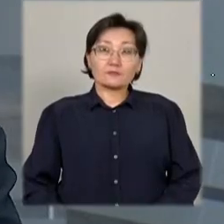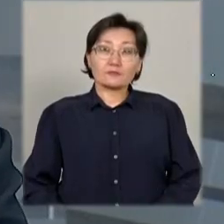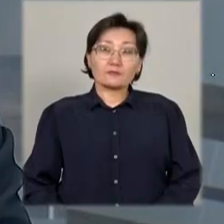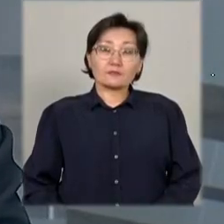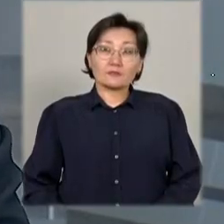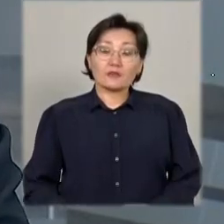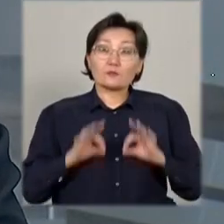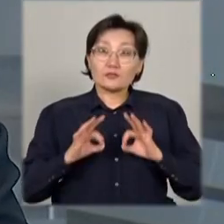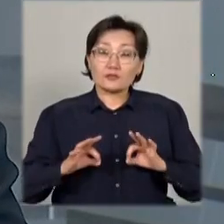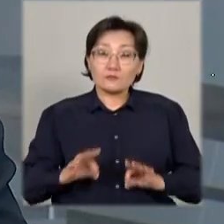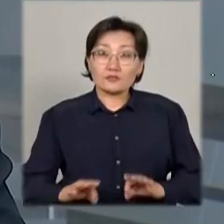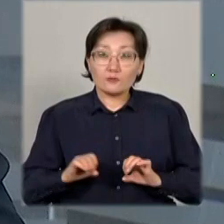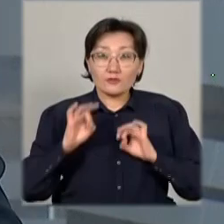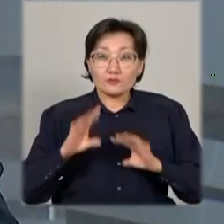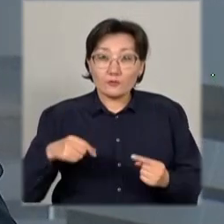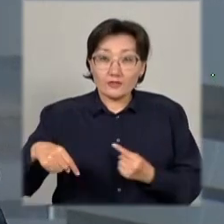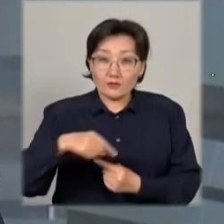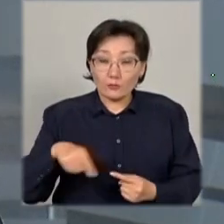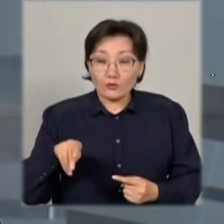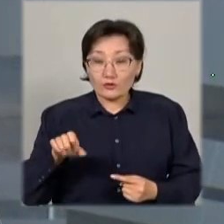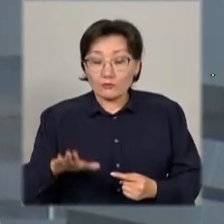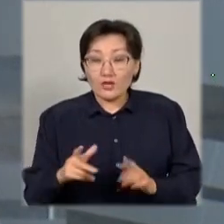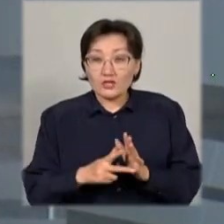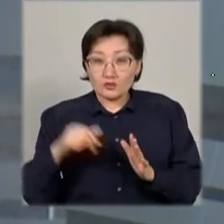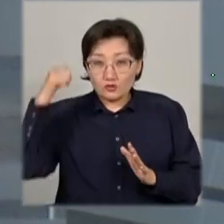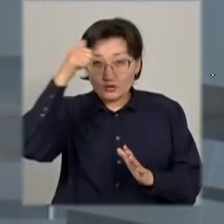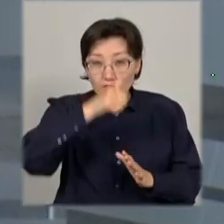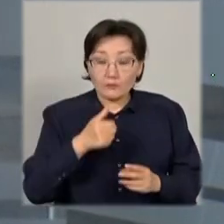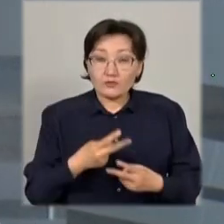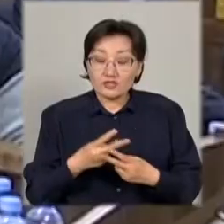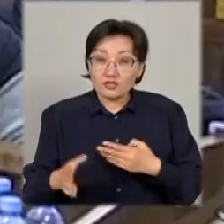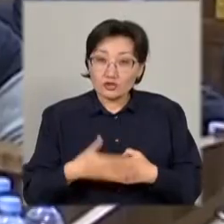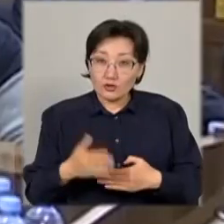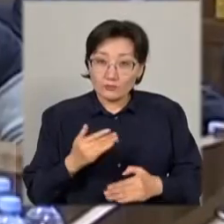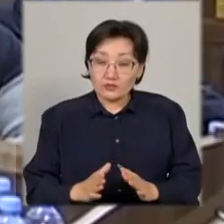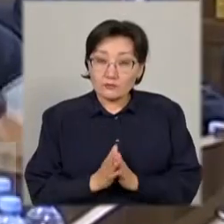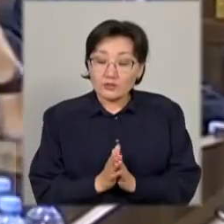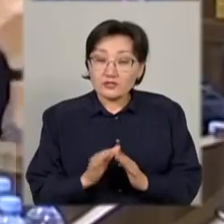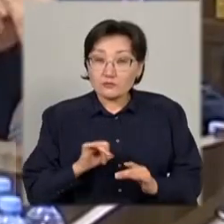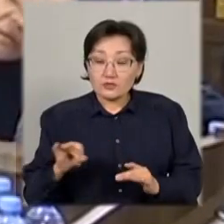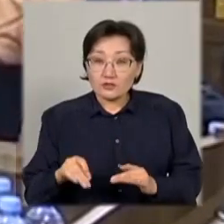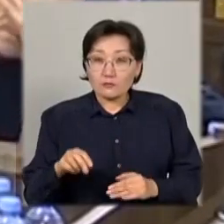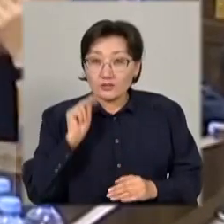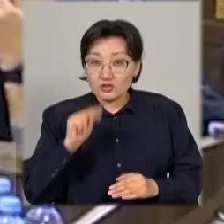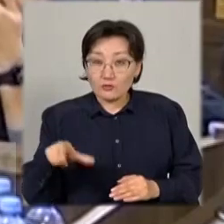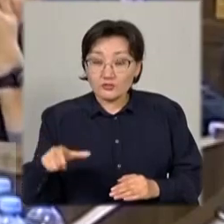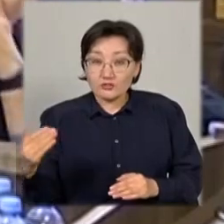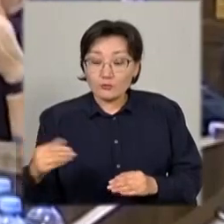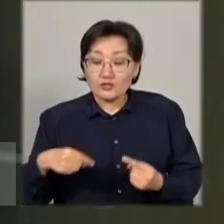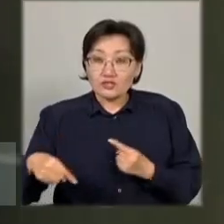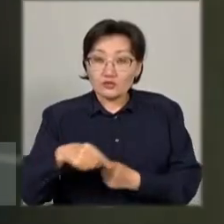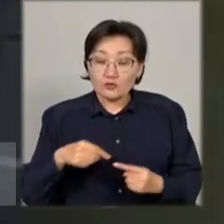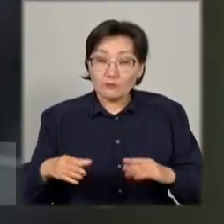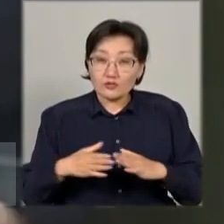Прокурор белгілі кәсіпкер Қайрат Боранбаевты 8 жылға бас бостандығынан айыруды сұрады. Одан бөлек айыптаушы тарап бизнесменнің мүлкін тәркілеуді